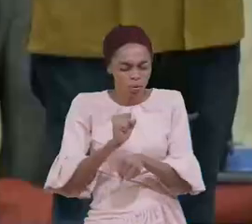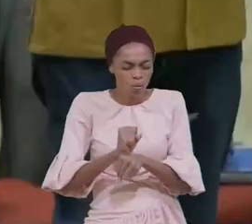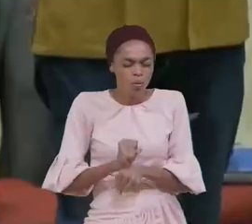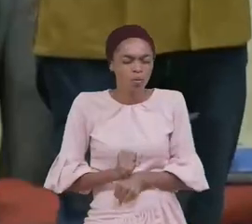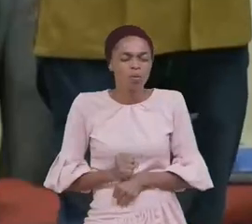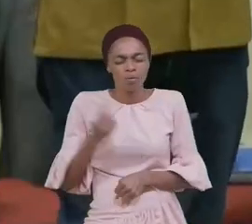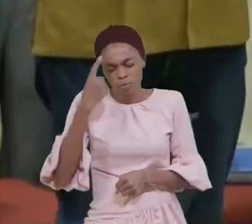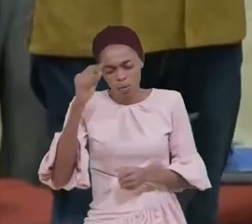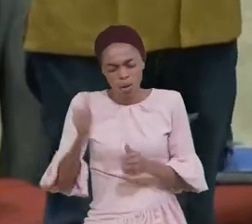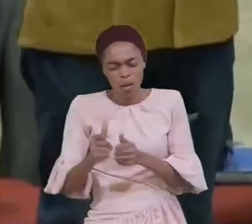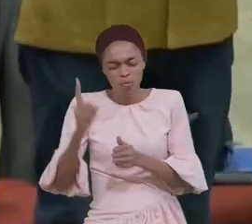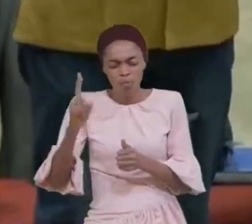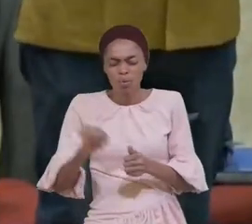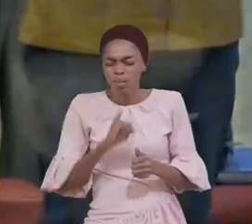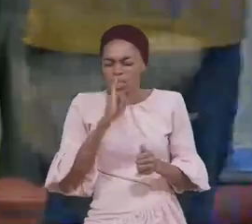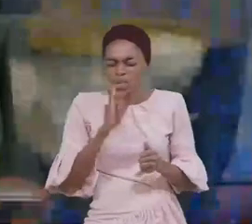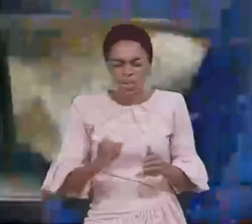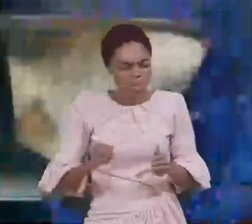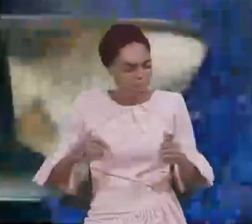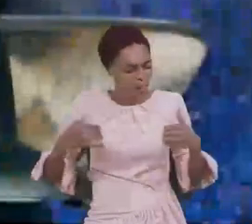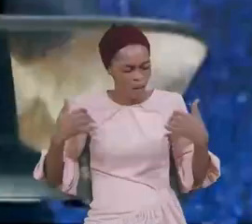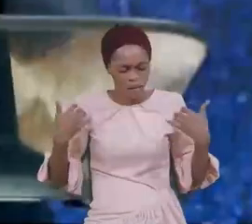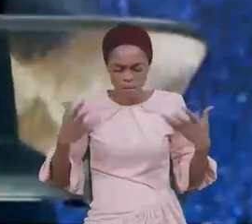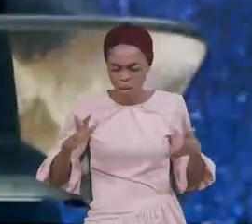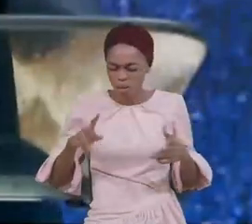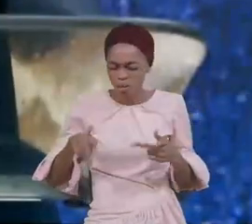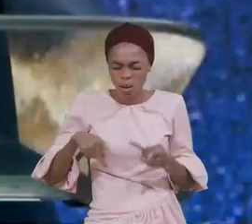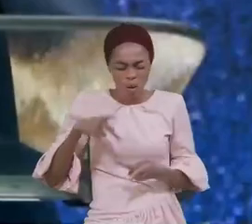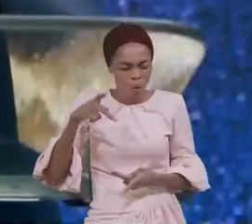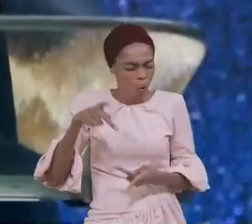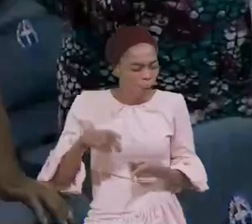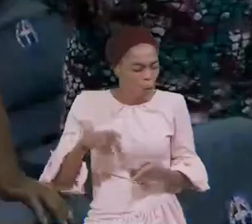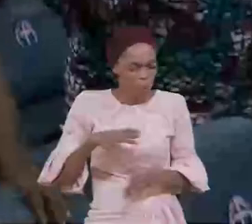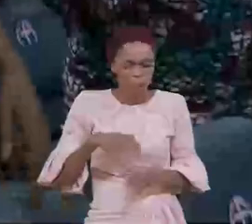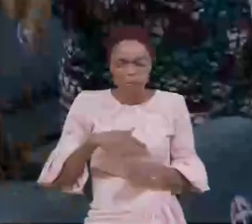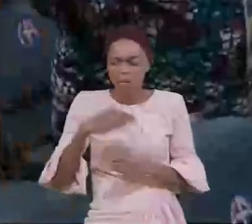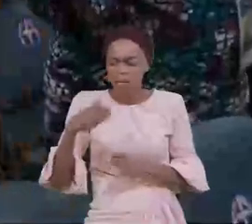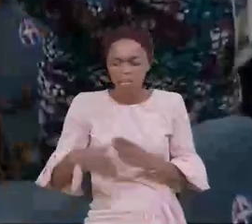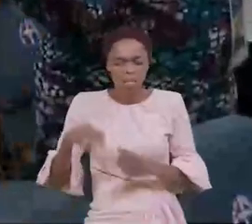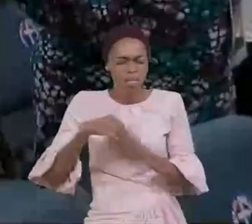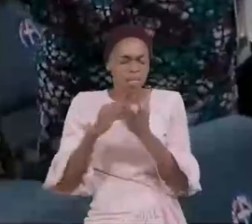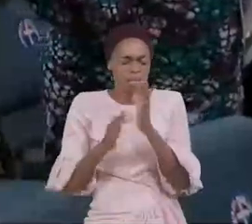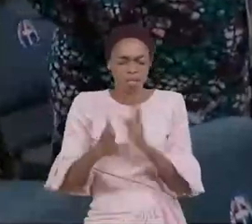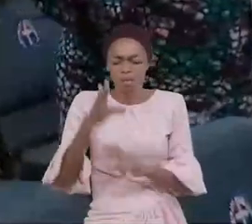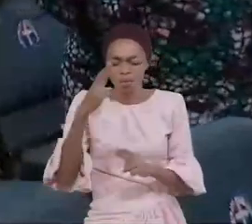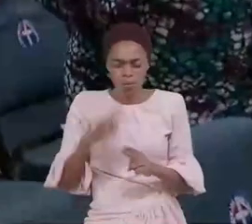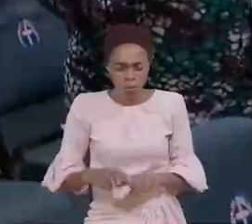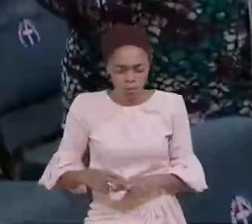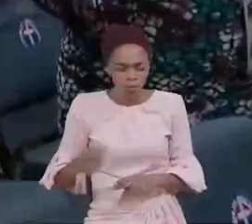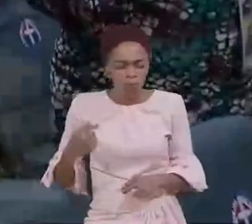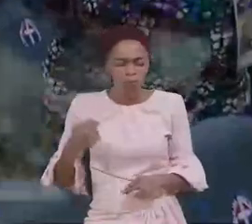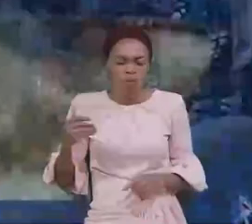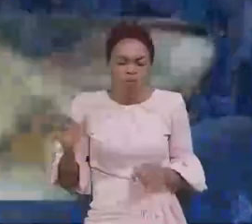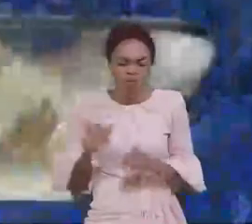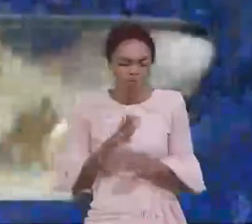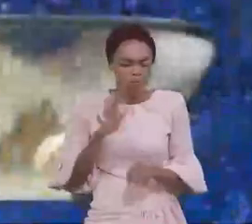assigné à chacun soit achevé parfaitement au nom de Jésus-Christ. Accomplis